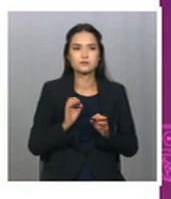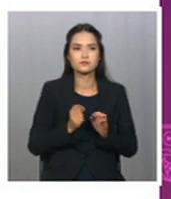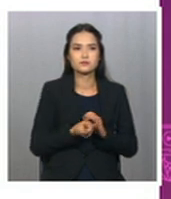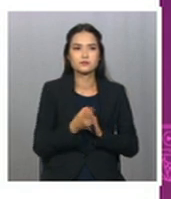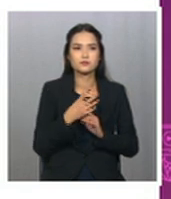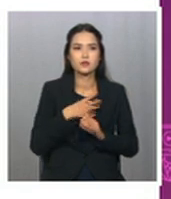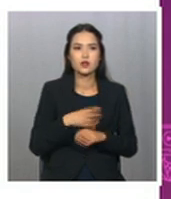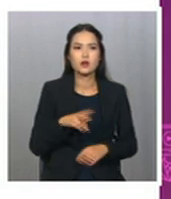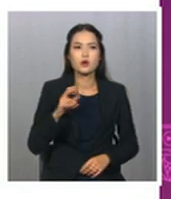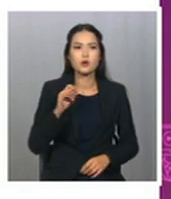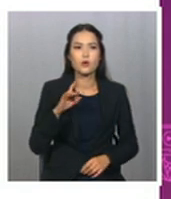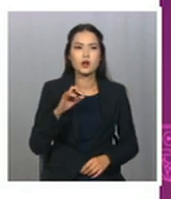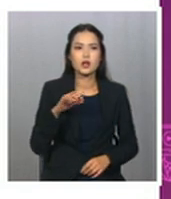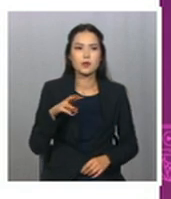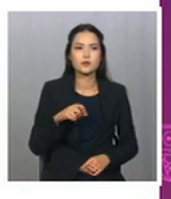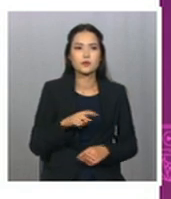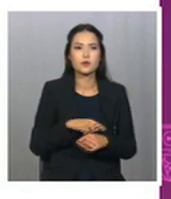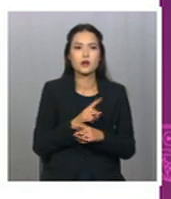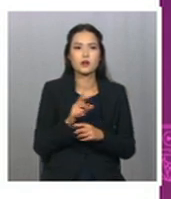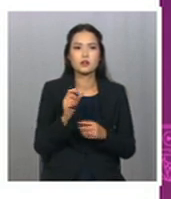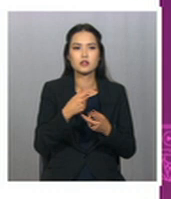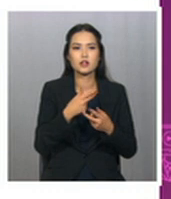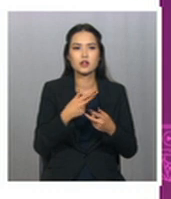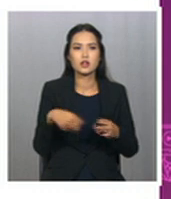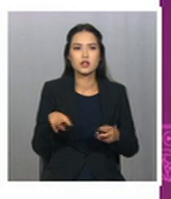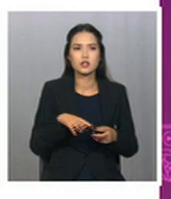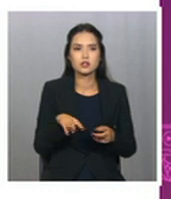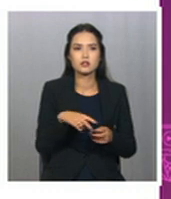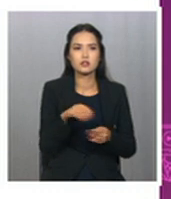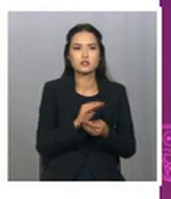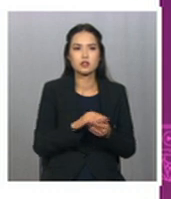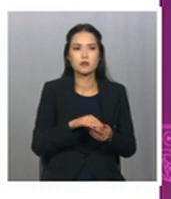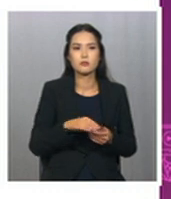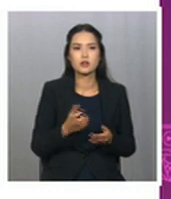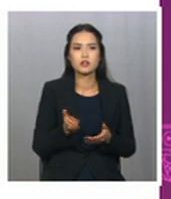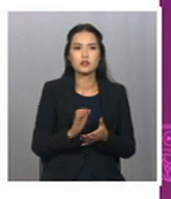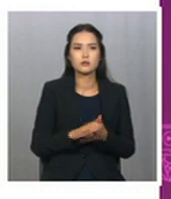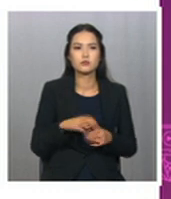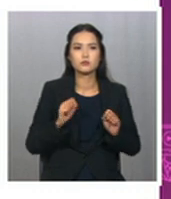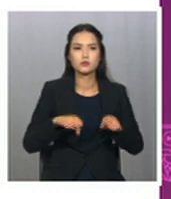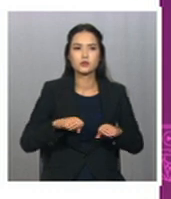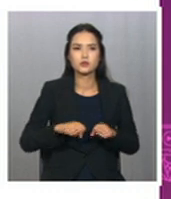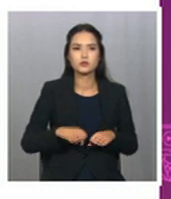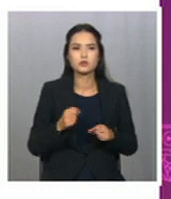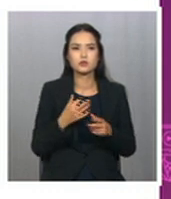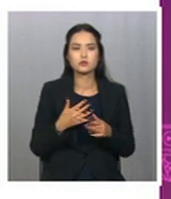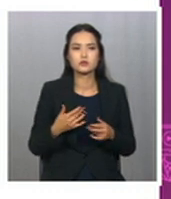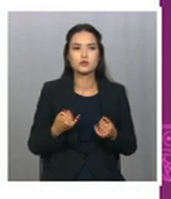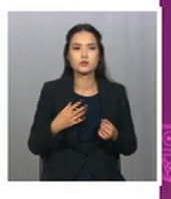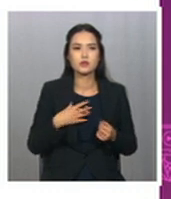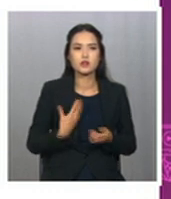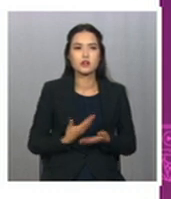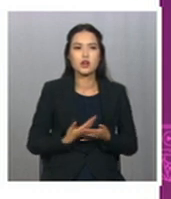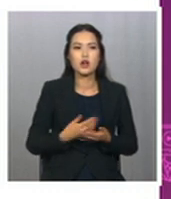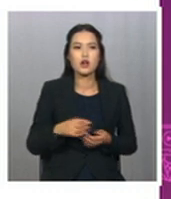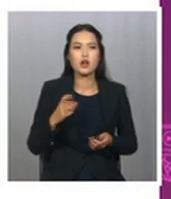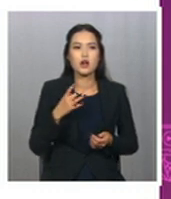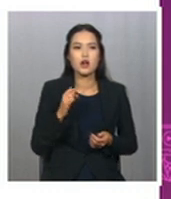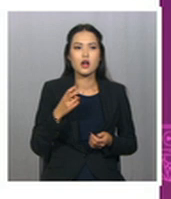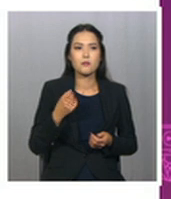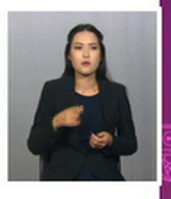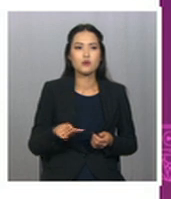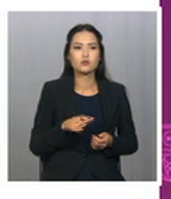уақыт әдеби шығарманың танымдық мүмкіншіліктерін, әсерлігін арттыра түседі. Мысалы, Абай жолы